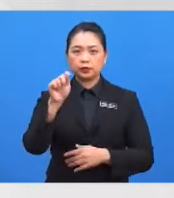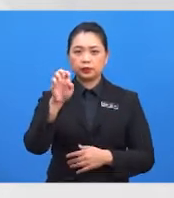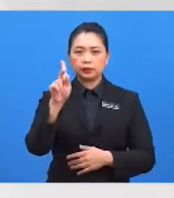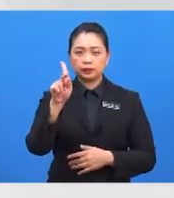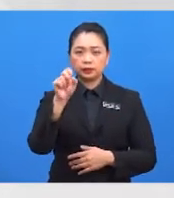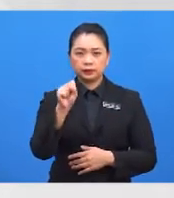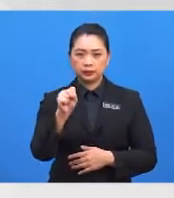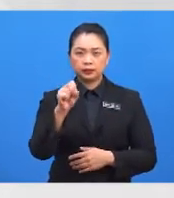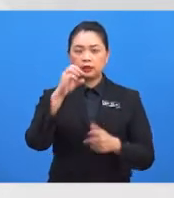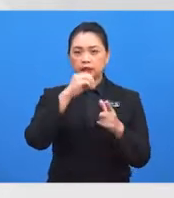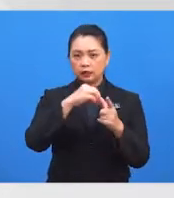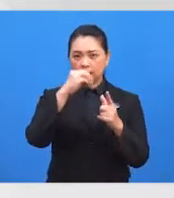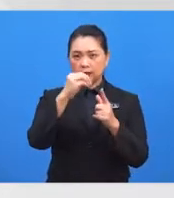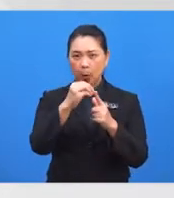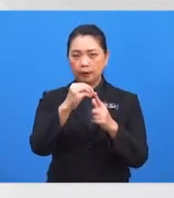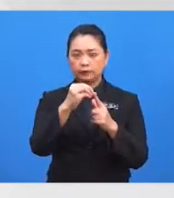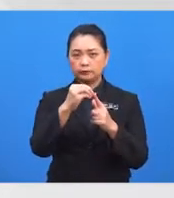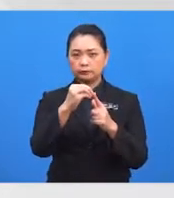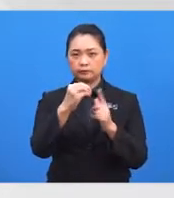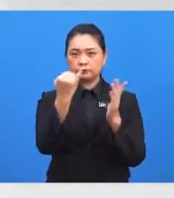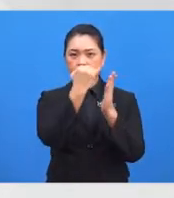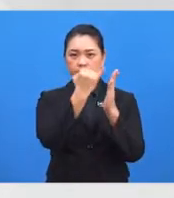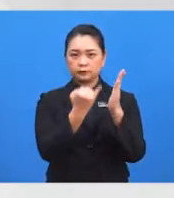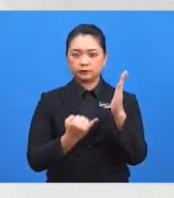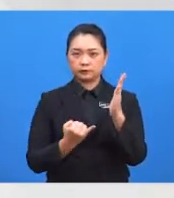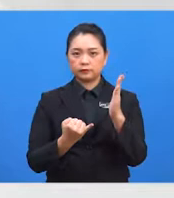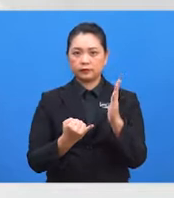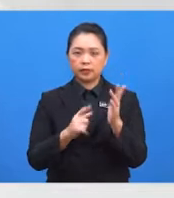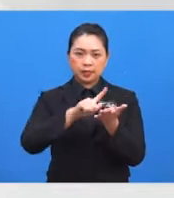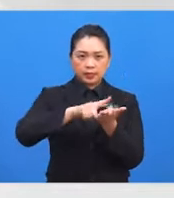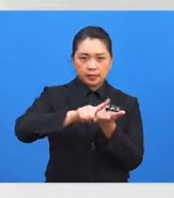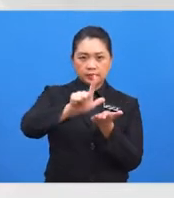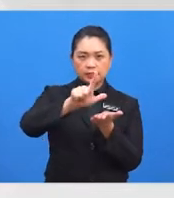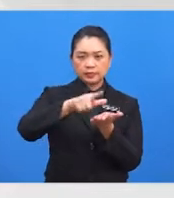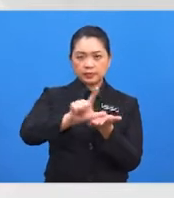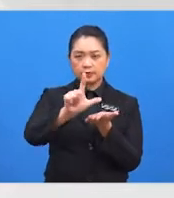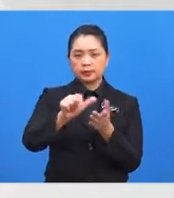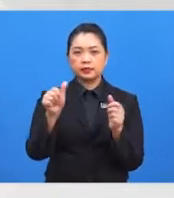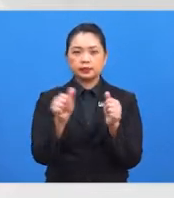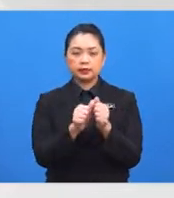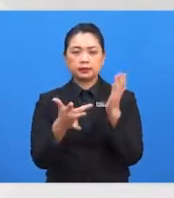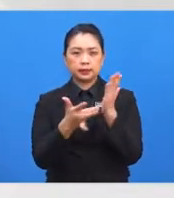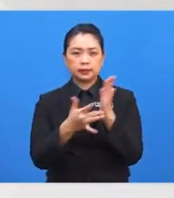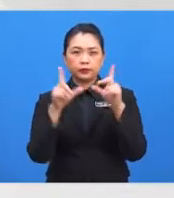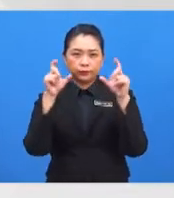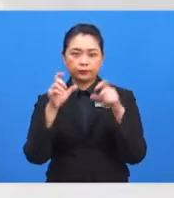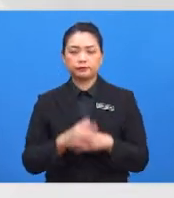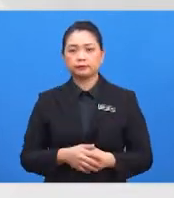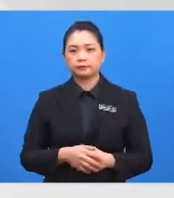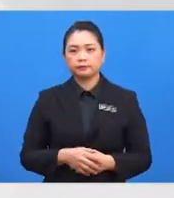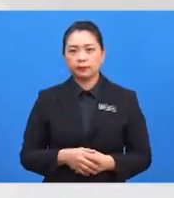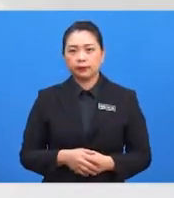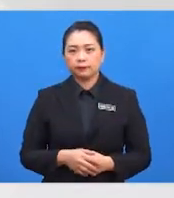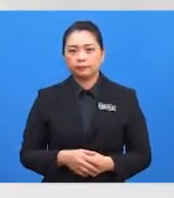atau ilustrasi warna tempat atau pengambilan imej yang licin dengan teknik fotografi.